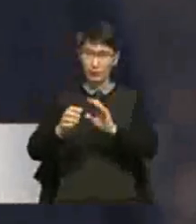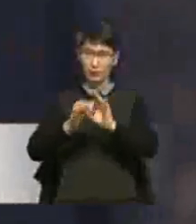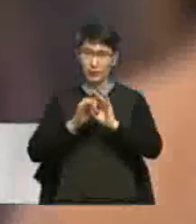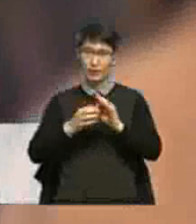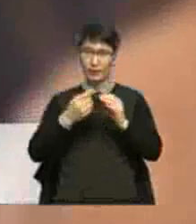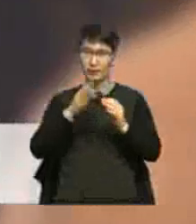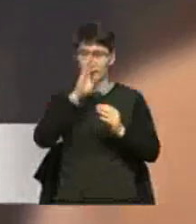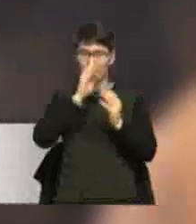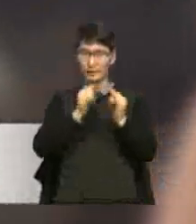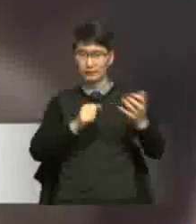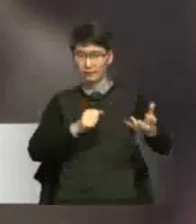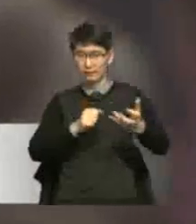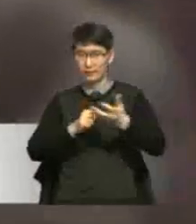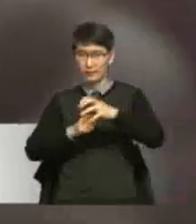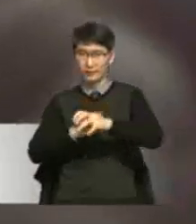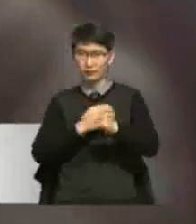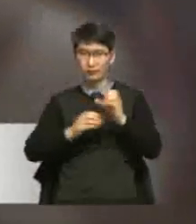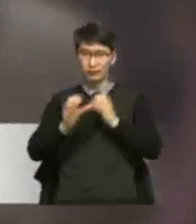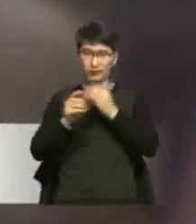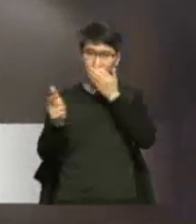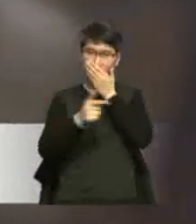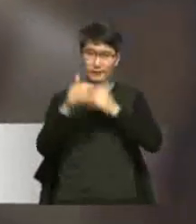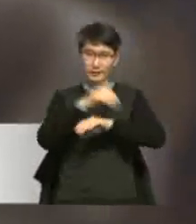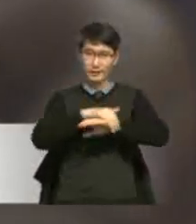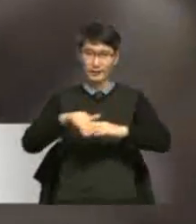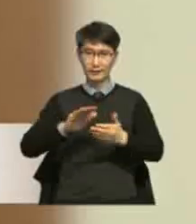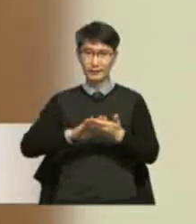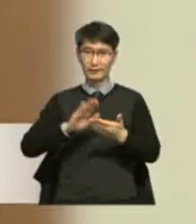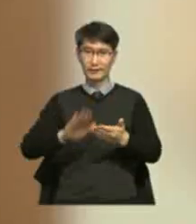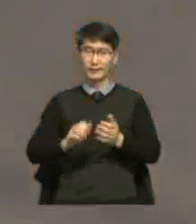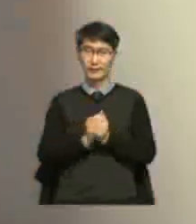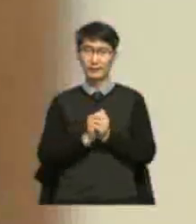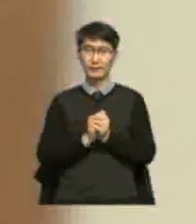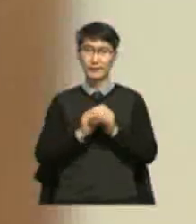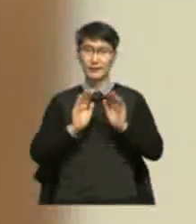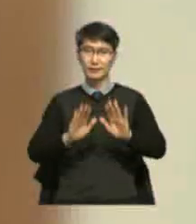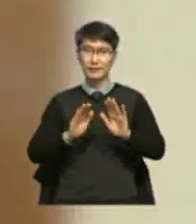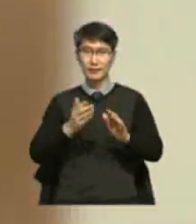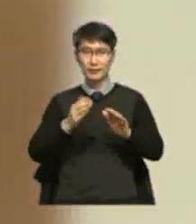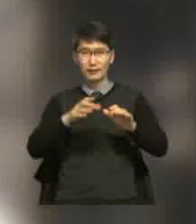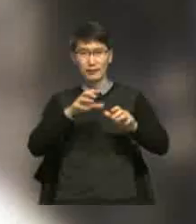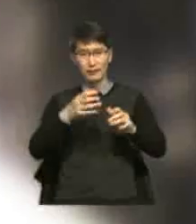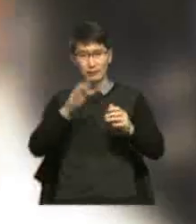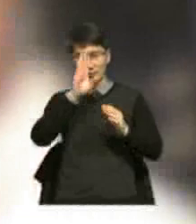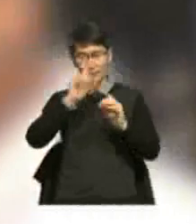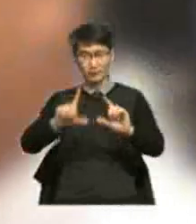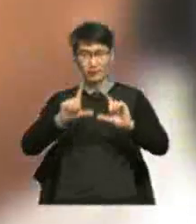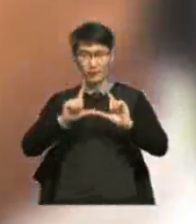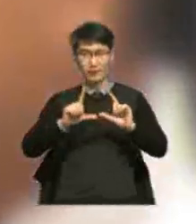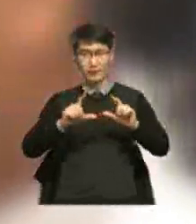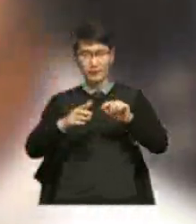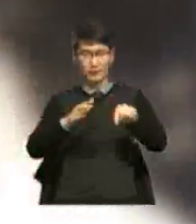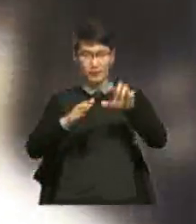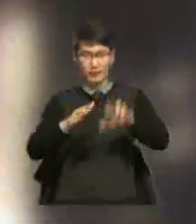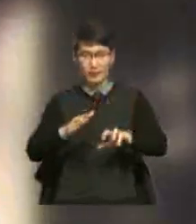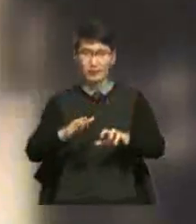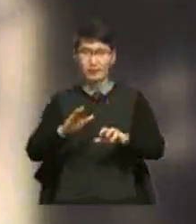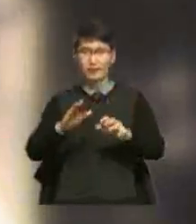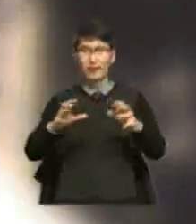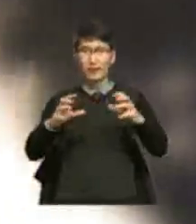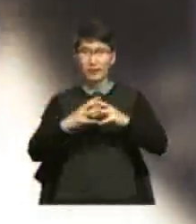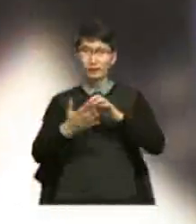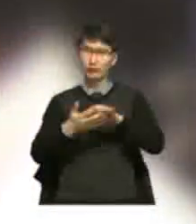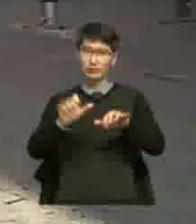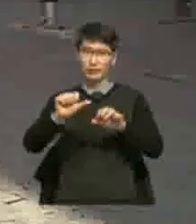확진 자가 거쳐간 지역에 추가 방역을 실시할 계획입니다 한편 이번 강일동 확진 자 발생으로 강동훈 의 코론 l9 학진 자네